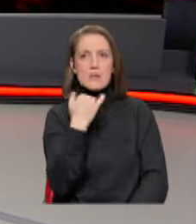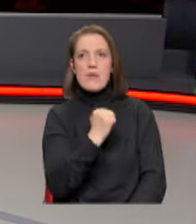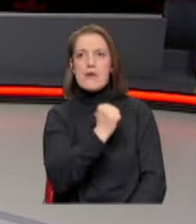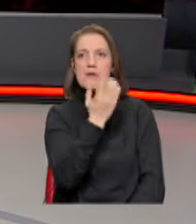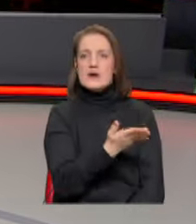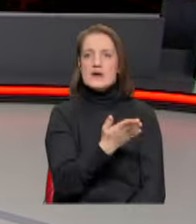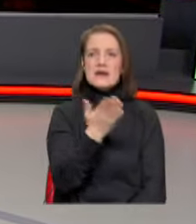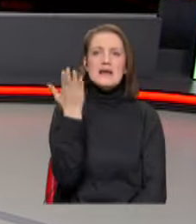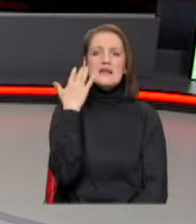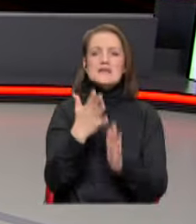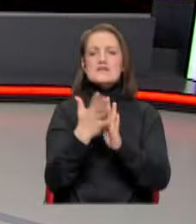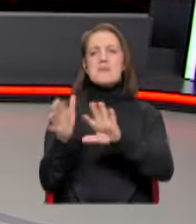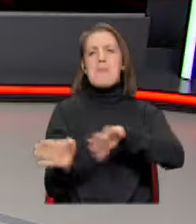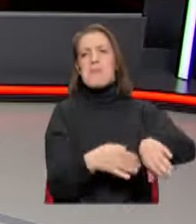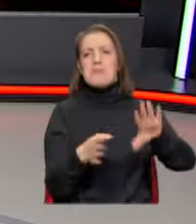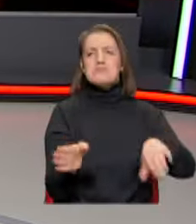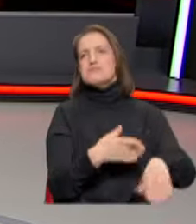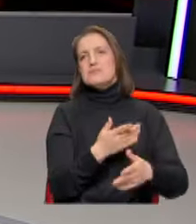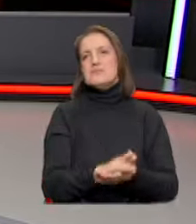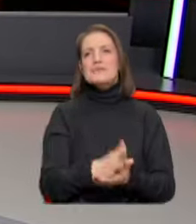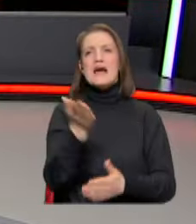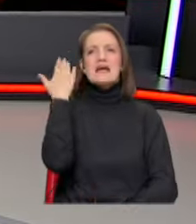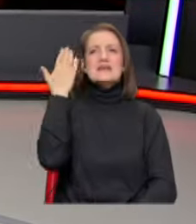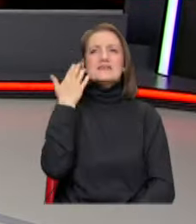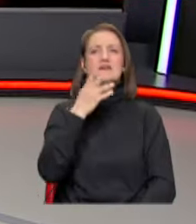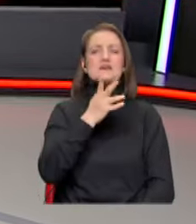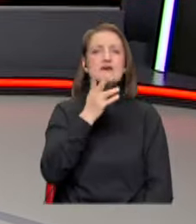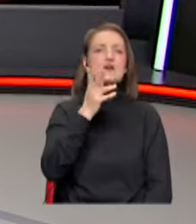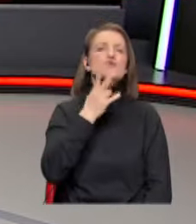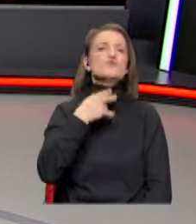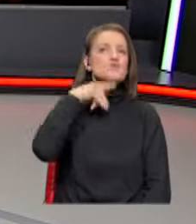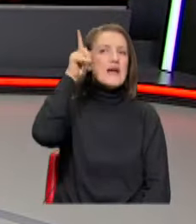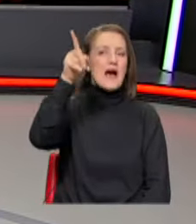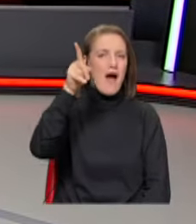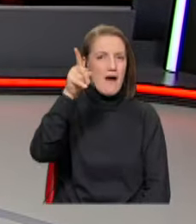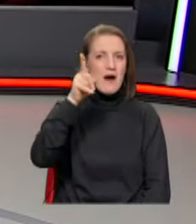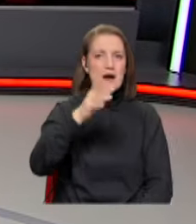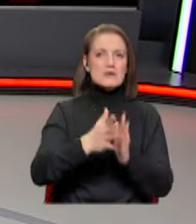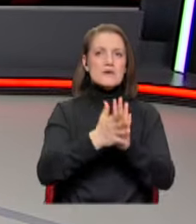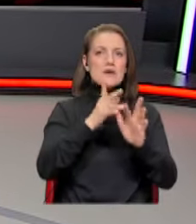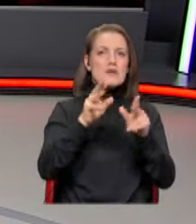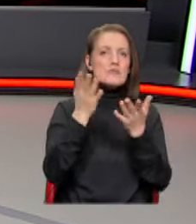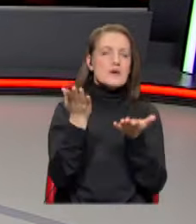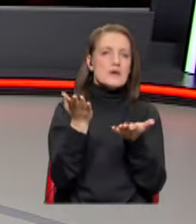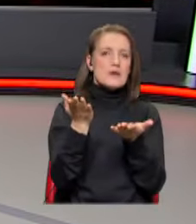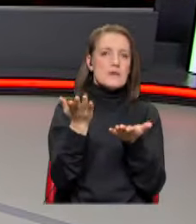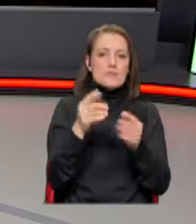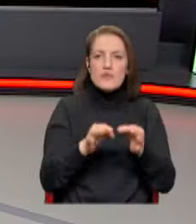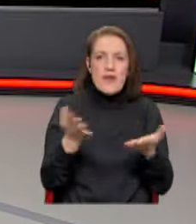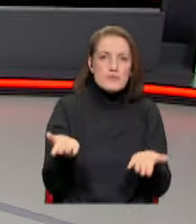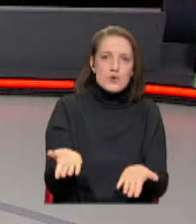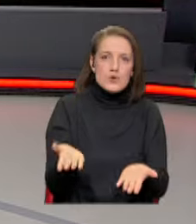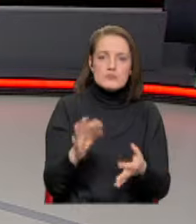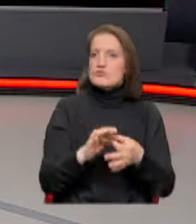ya eski kuyruk hikayelerini filan aştı durum eski Sovyetler birliği'ndeki kuyruklara falan döndü ya Nedir bu ya